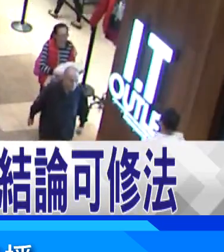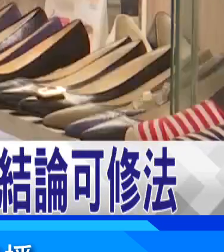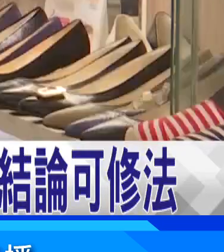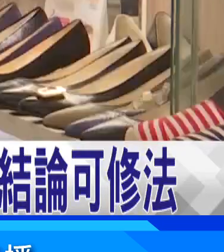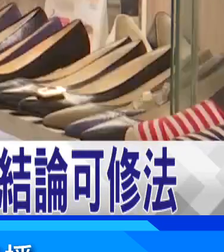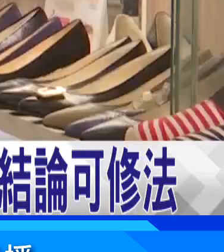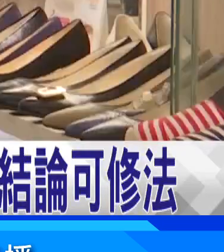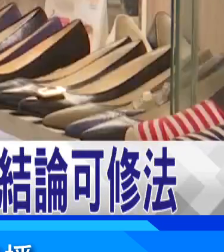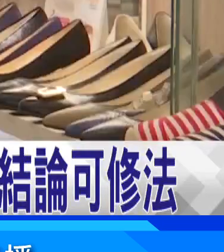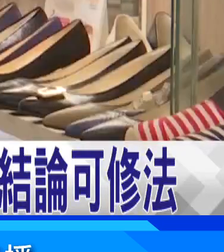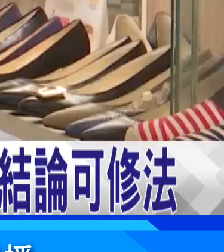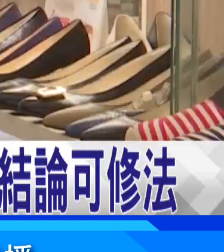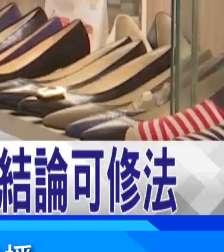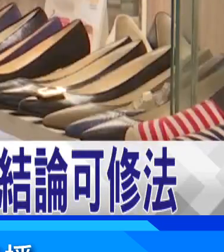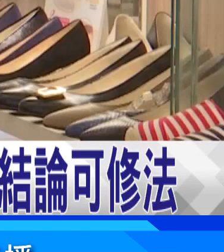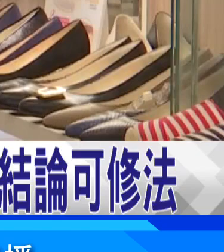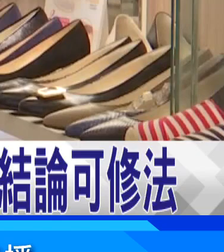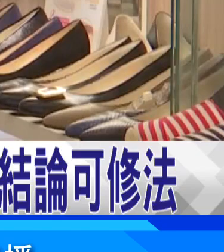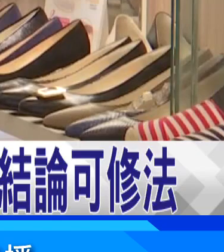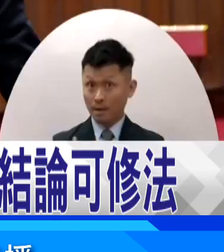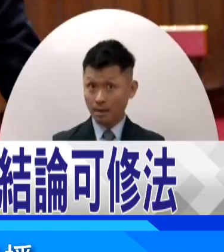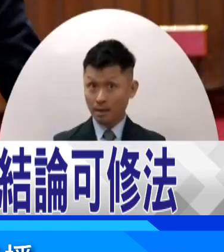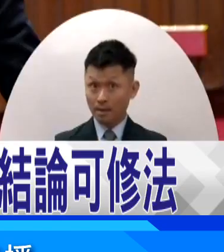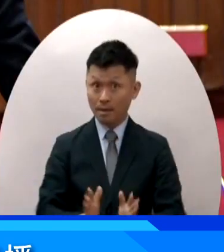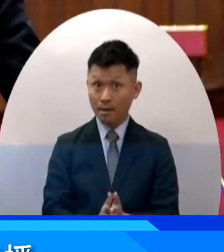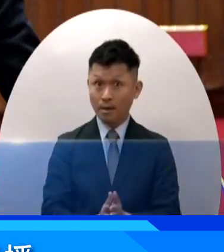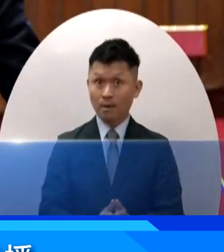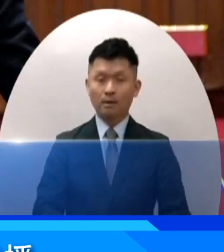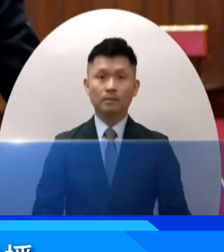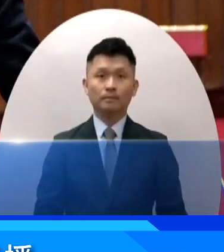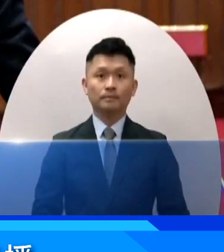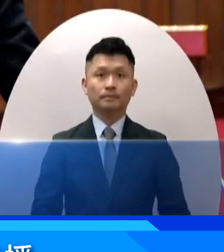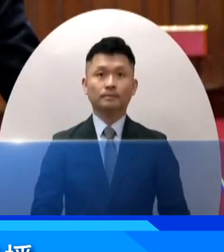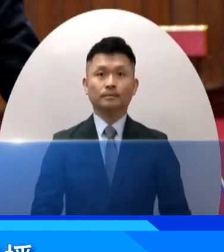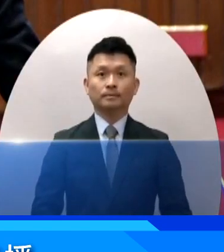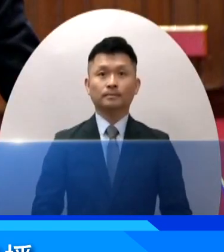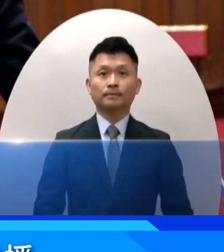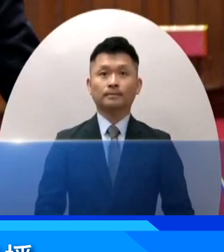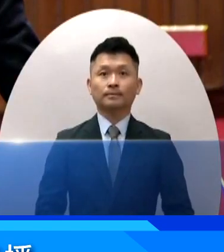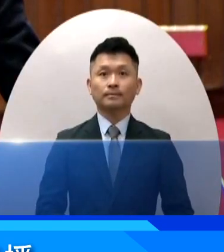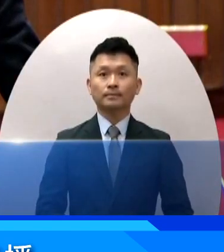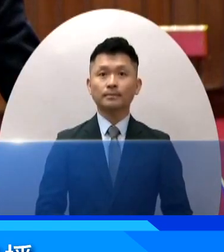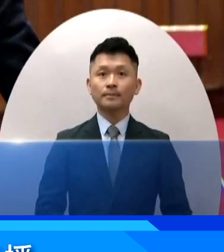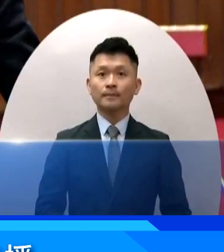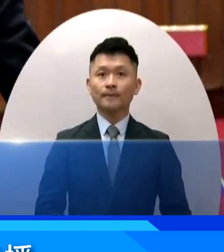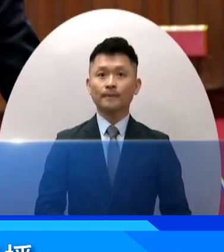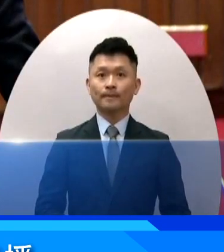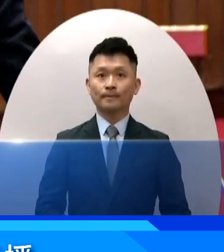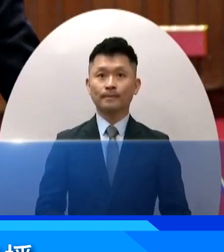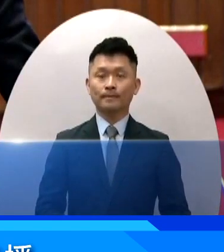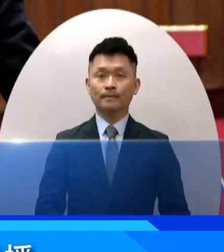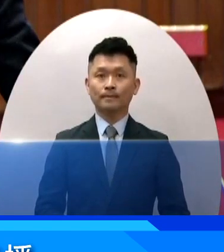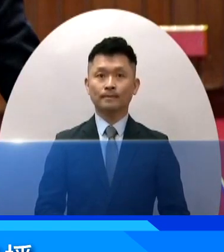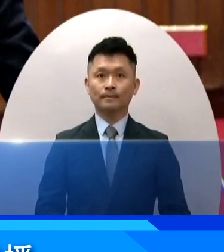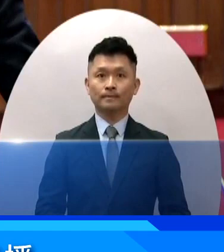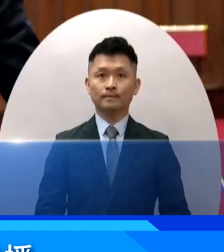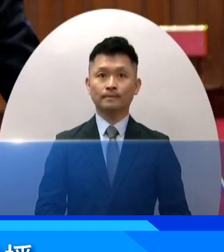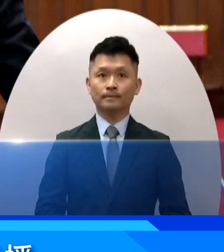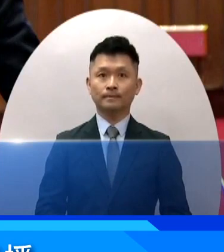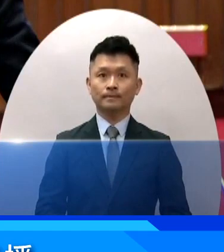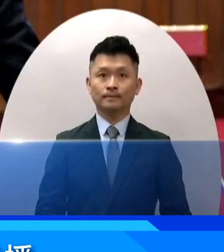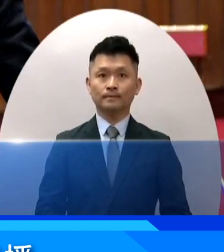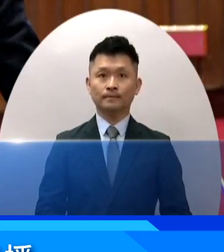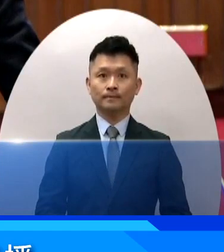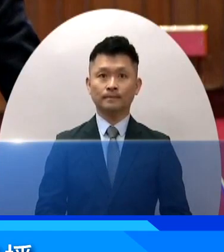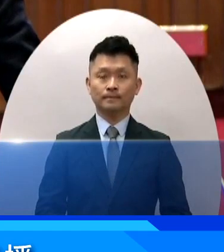有放，被教师工会批评一国两制。 内政部哦，还有我们的人事总处呢，有在召开会议，现在还没有开会，